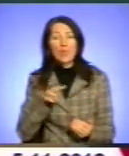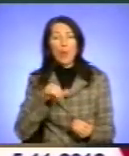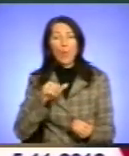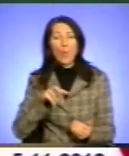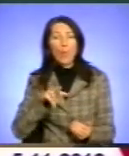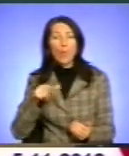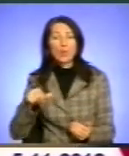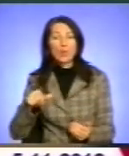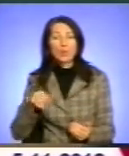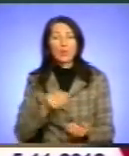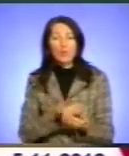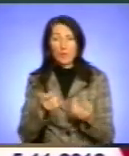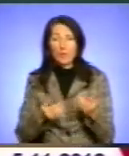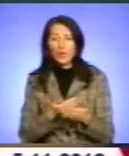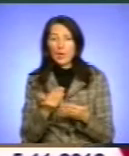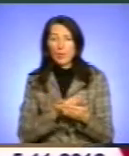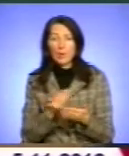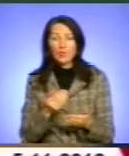їх дивишся? Ну, бо